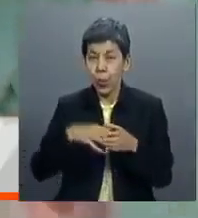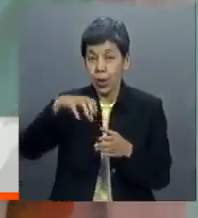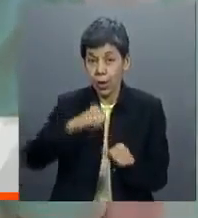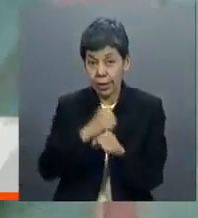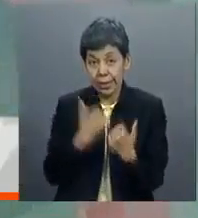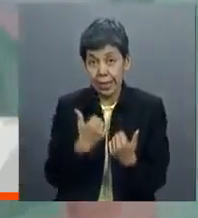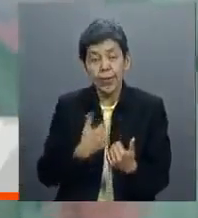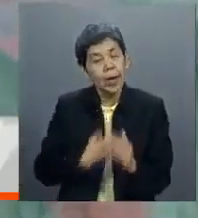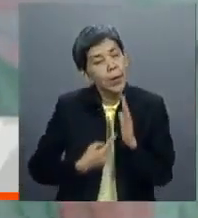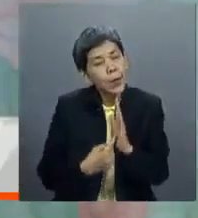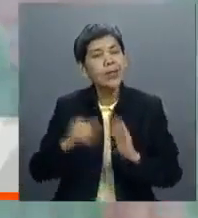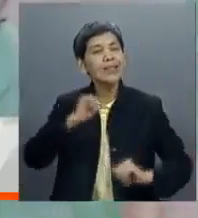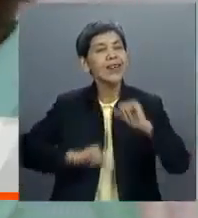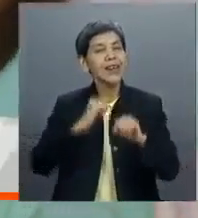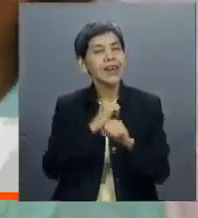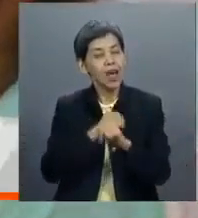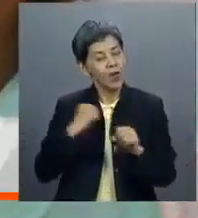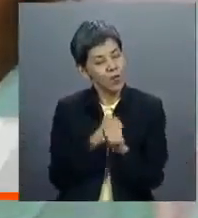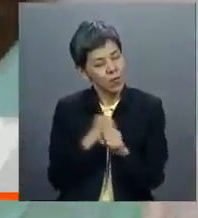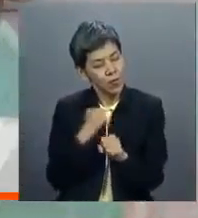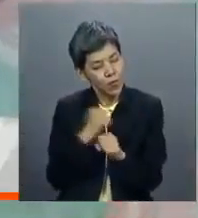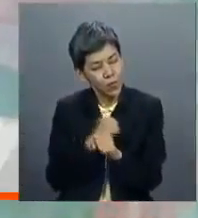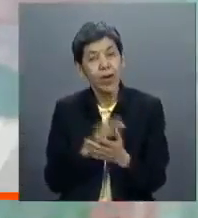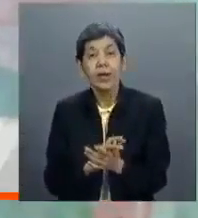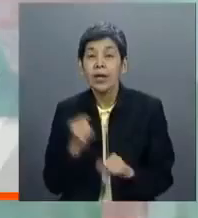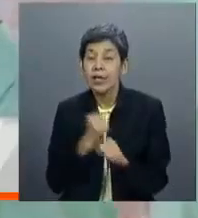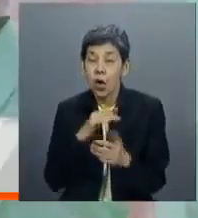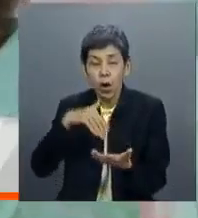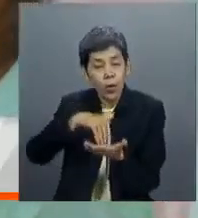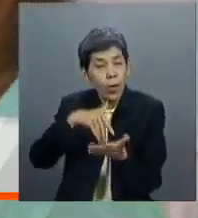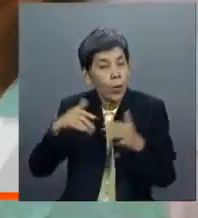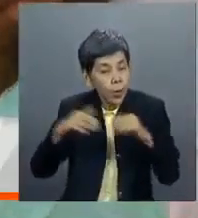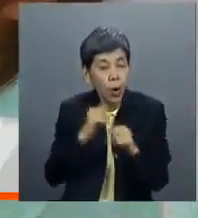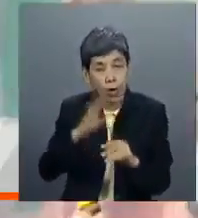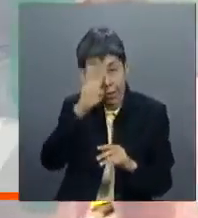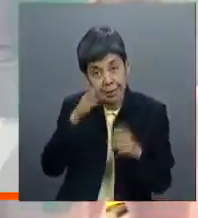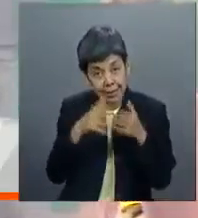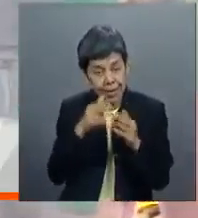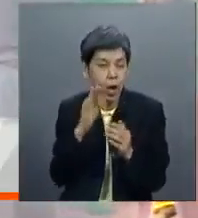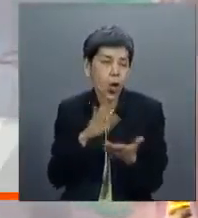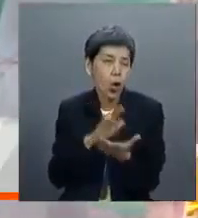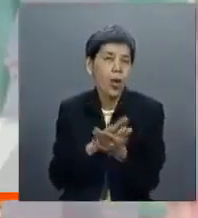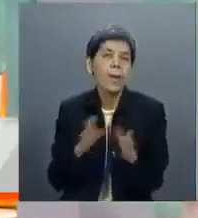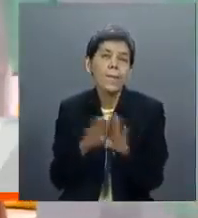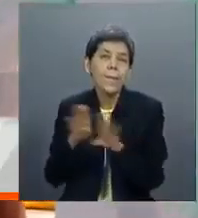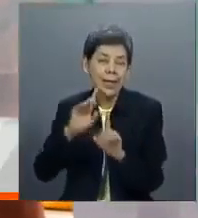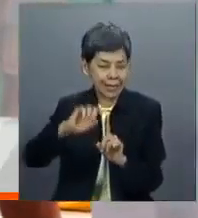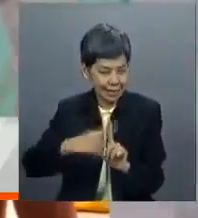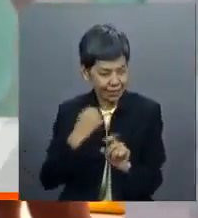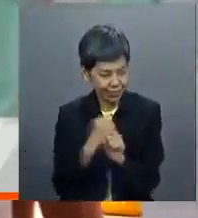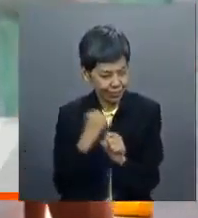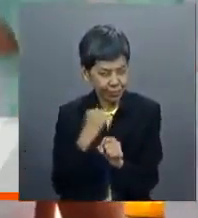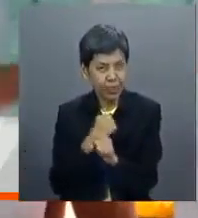ที่วันนี้ได้แสดงความสามารถหลังฝึกซ้อมนาฏศิลป์ที่โรงเรียนศูนย์รวมน้ำใจเขตคลองเตยช่วงปิดเทอมใน1เดือนที่ผ่านม